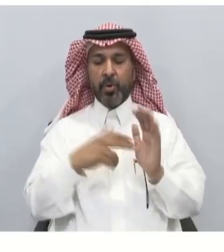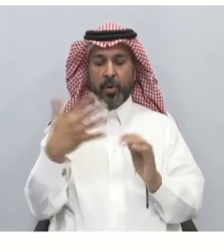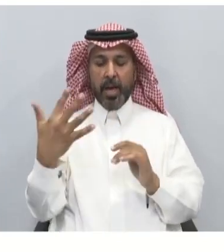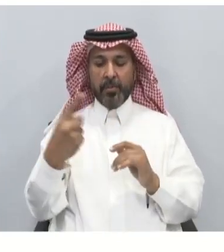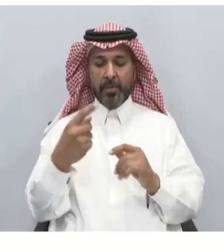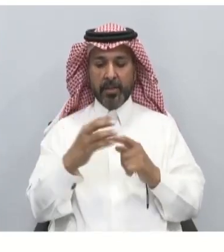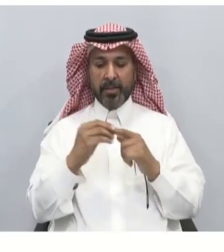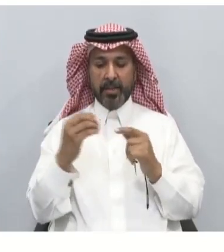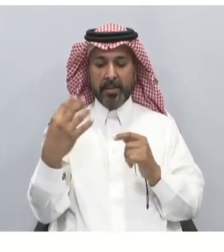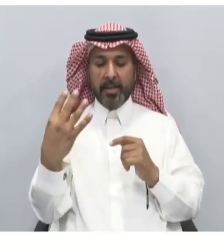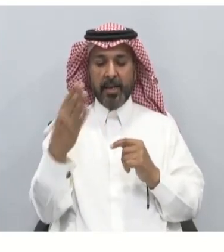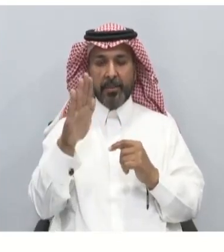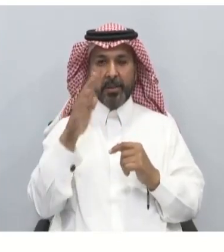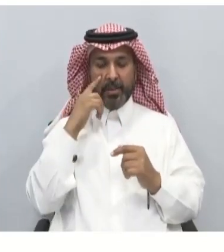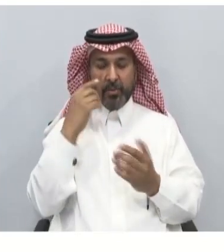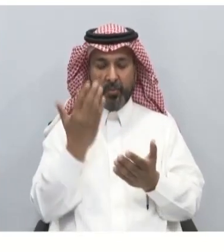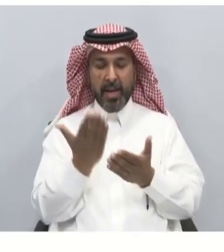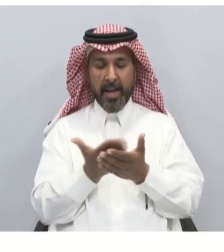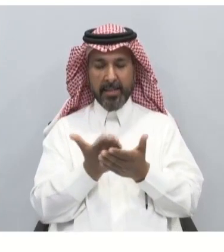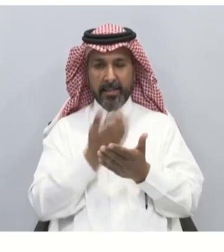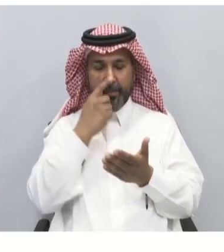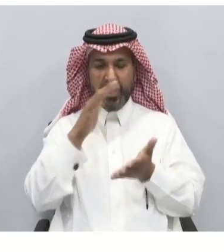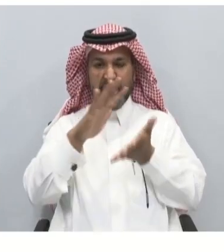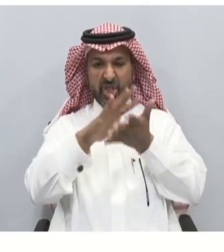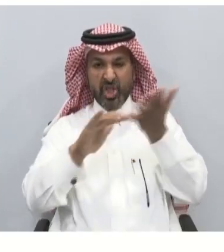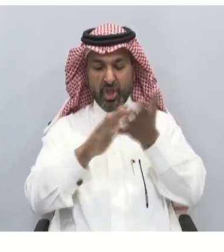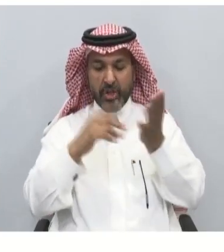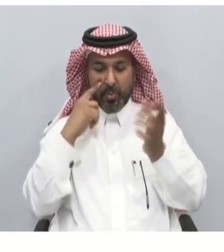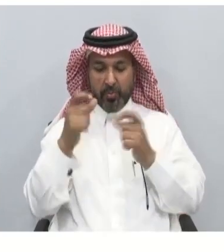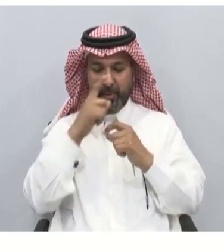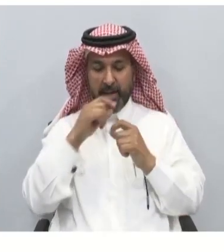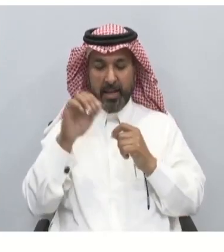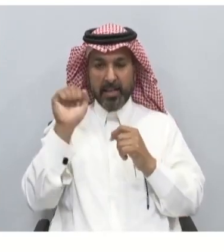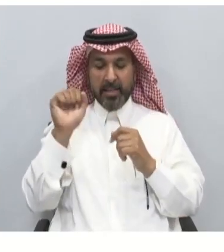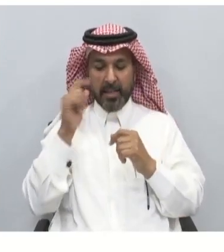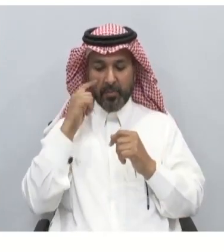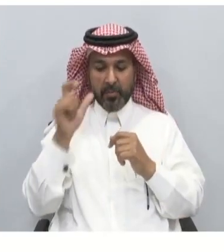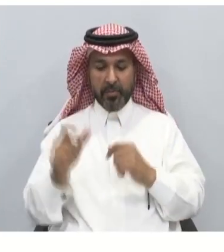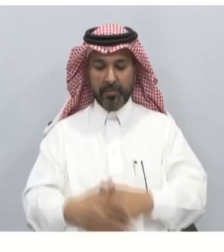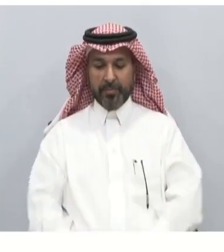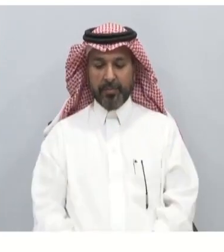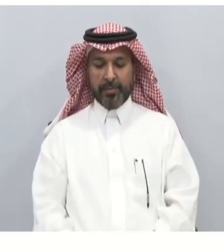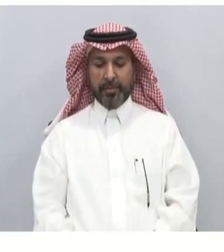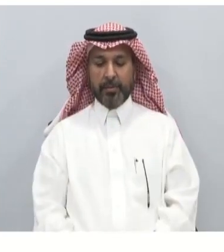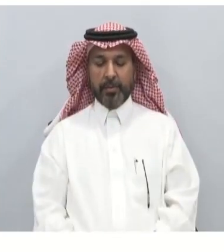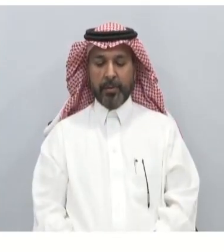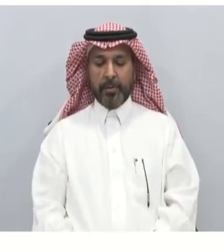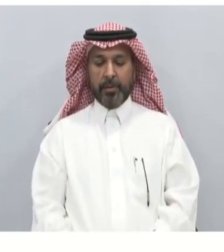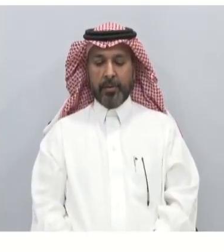ناقص 4 س. طبعا خلينا ص في طرف لحالها، طرحنا 4 س من